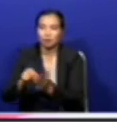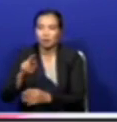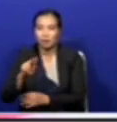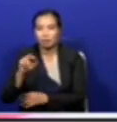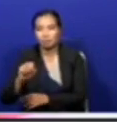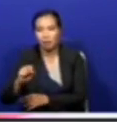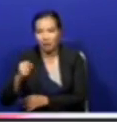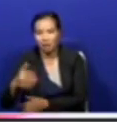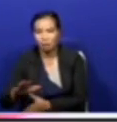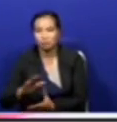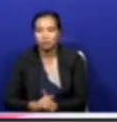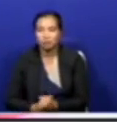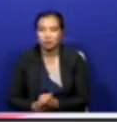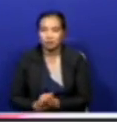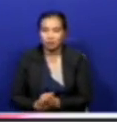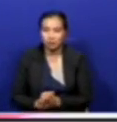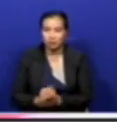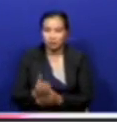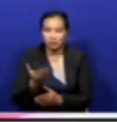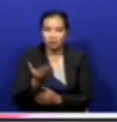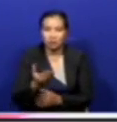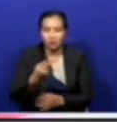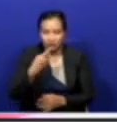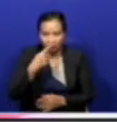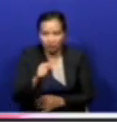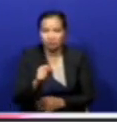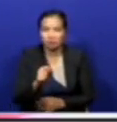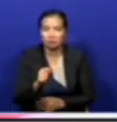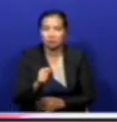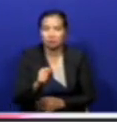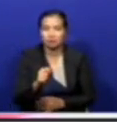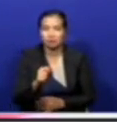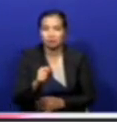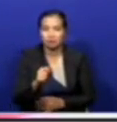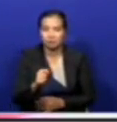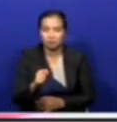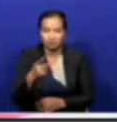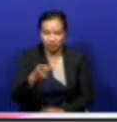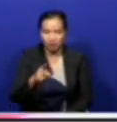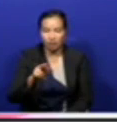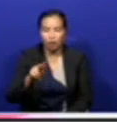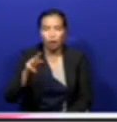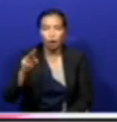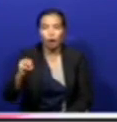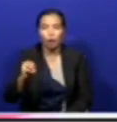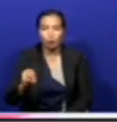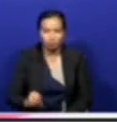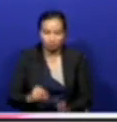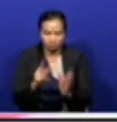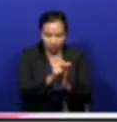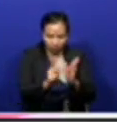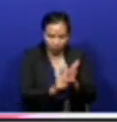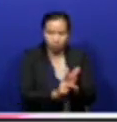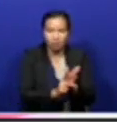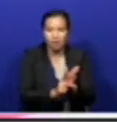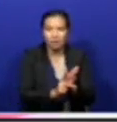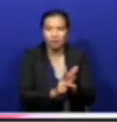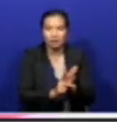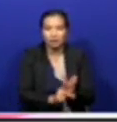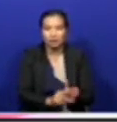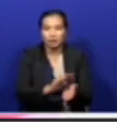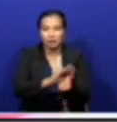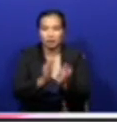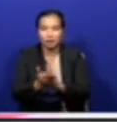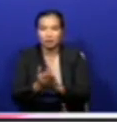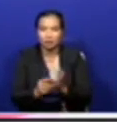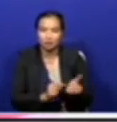เนี่ยเราก็เอาคำตอบนี้ครับคณะรัฐมนตรีชี้แล้วว่าเป็นกฎหมายเป็นรูปประเทศสมาชิกที่เสนอกฎหมายก็เสนอต่